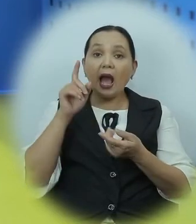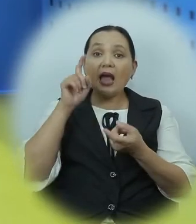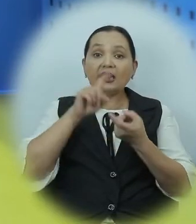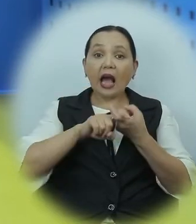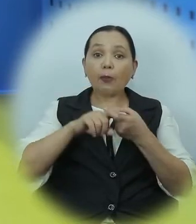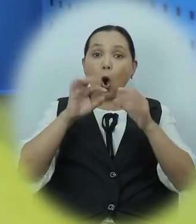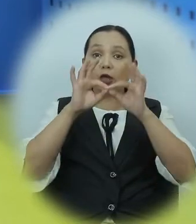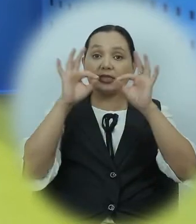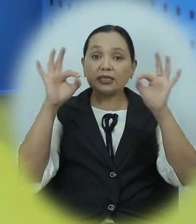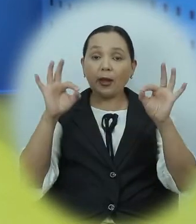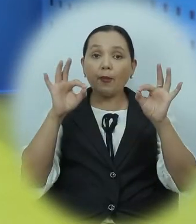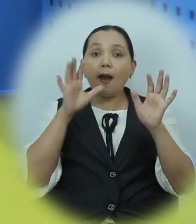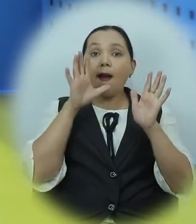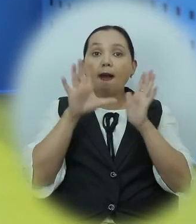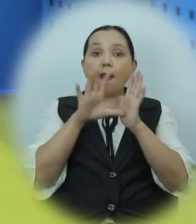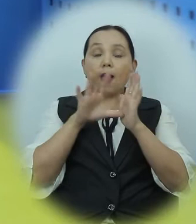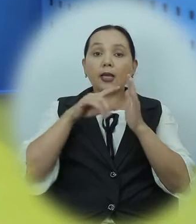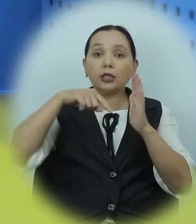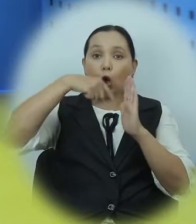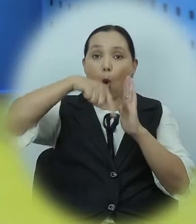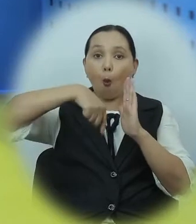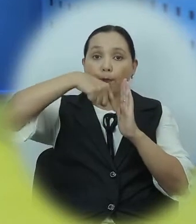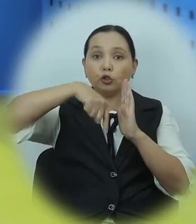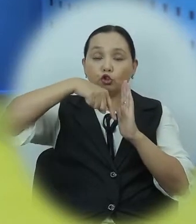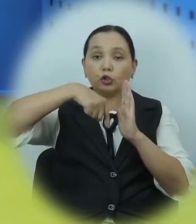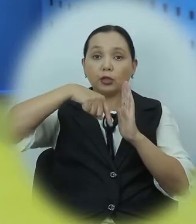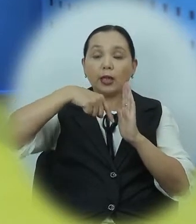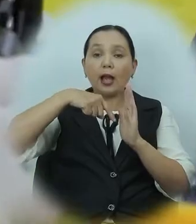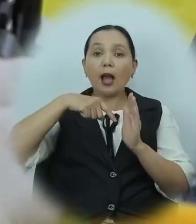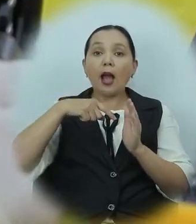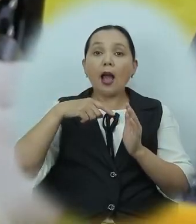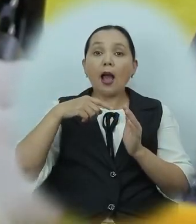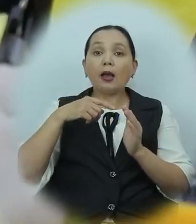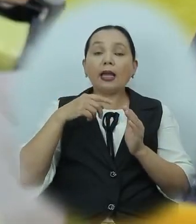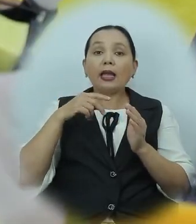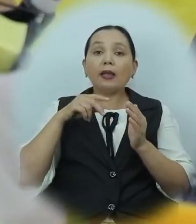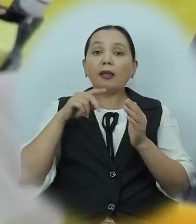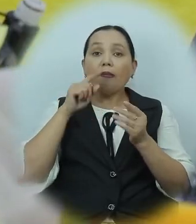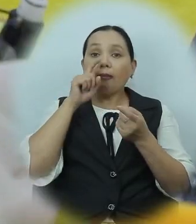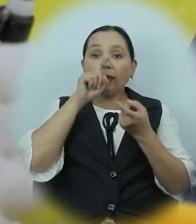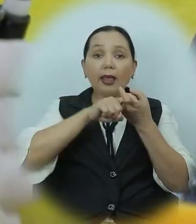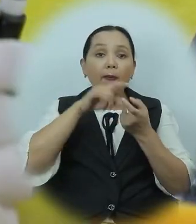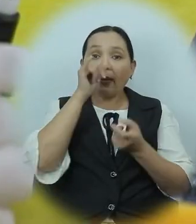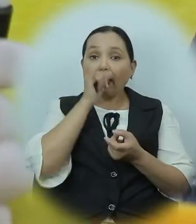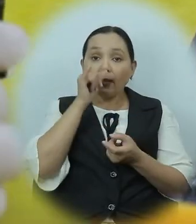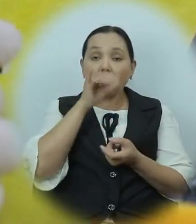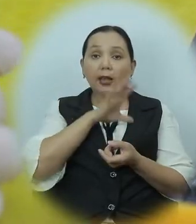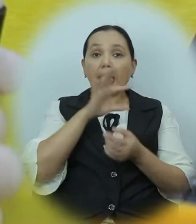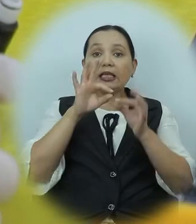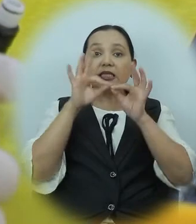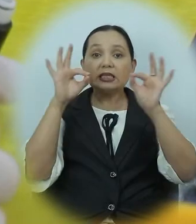simi elektr ko'pchitkichning uchiga kelmagan ekan. Ya'ni